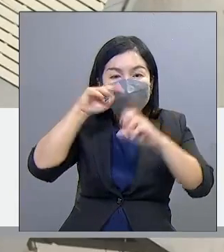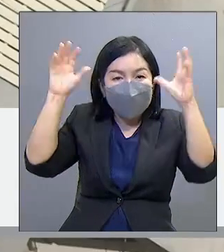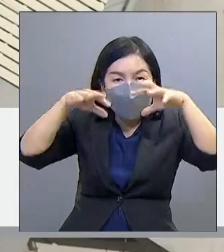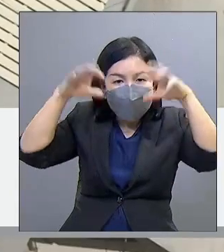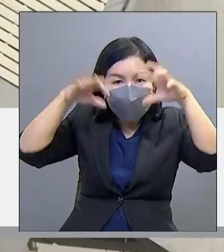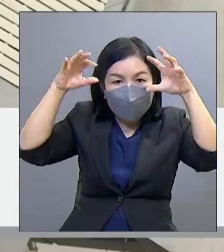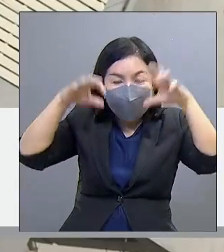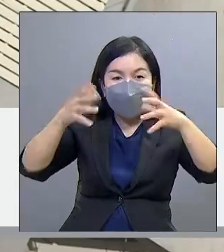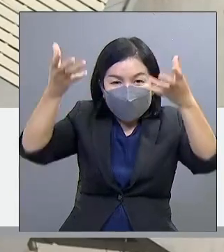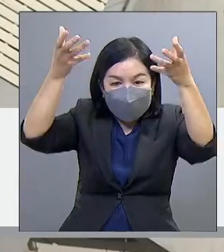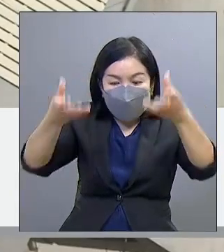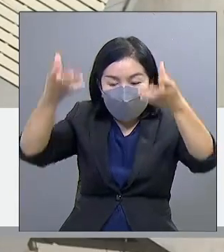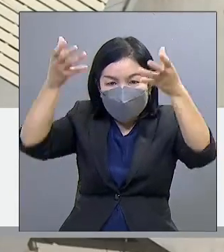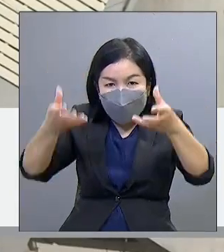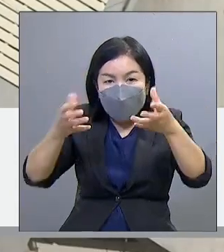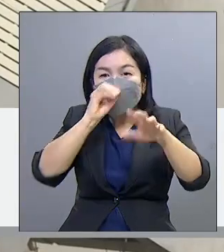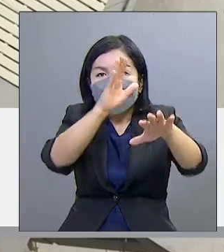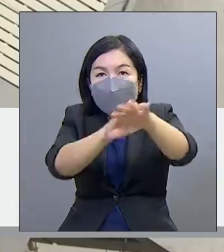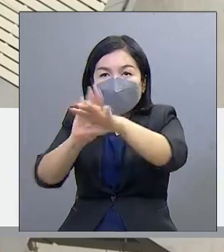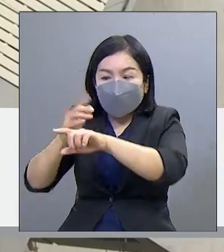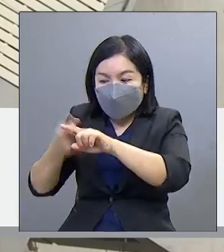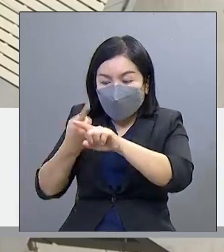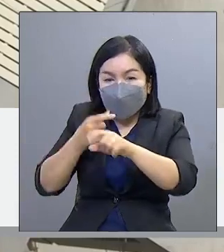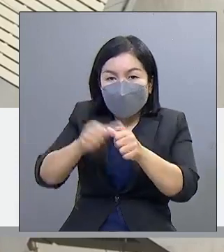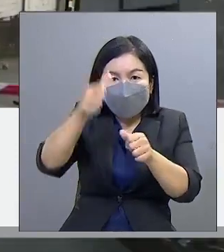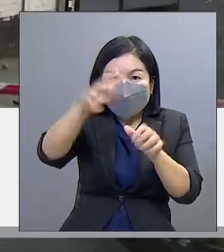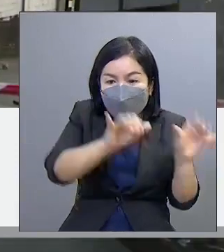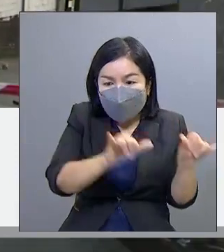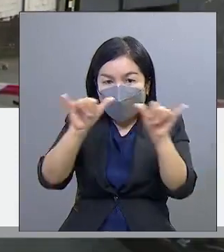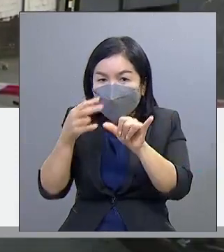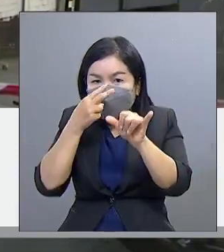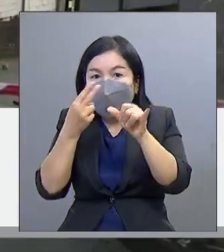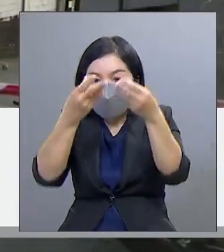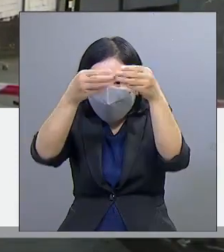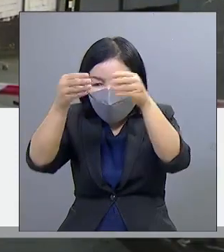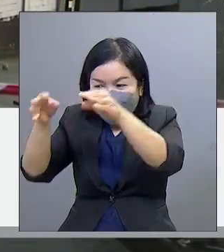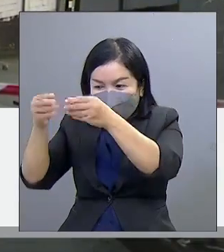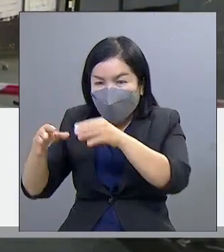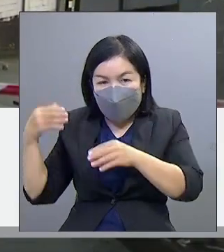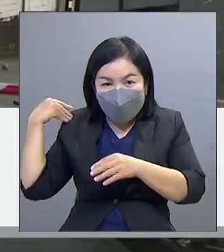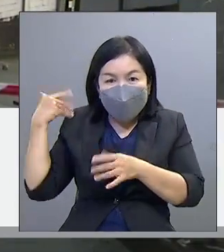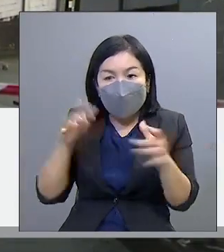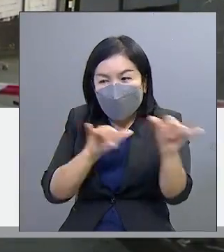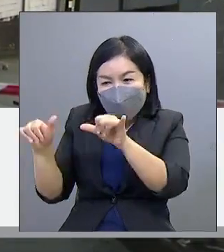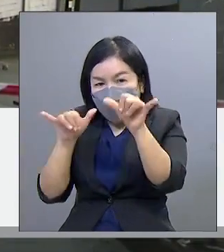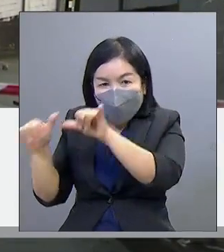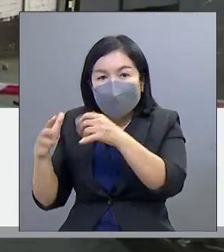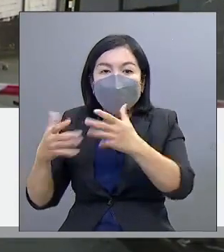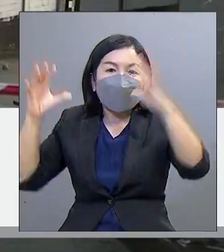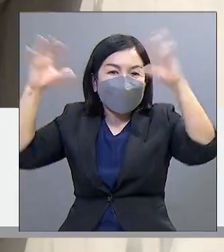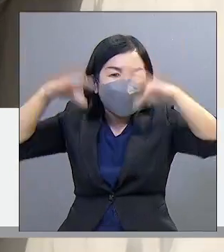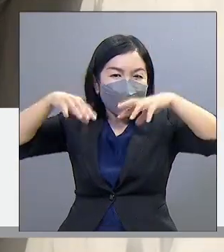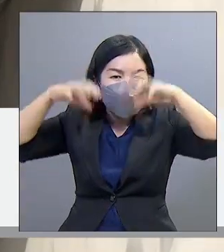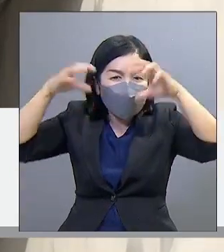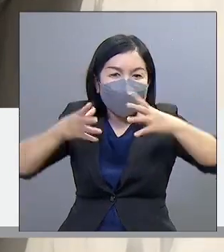นเนินดินลาดชันก่อนแจ้งให้ผู้เช่าทั้งหมดเริ่มย้ายออกเพราะว่าเริ่มมีรอยร้าวตามผนังอาคารนะคะแต่ว่าในที่สุดฝนที่ตกลงมาอย่างหนัก